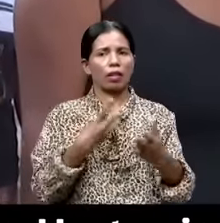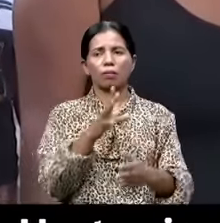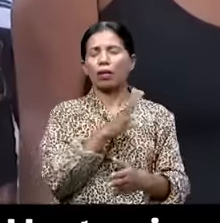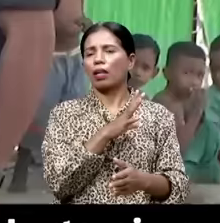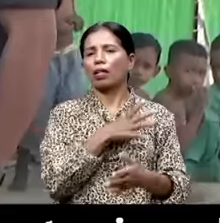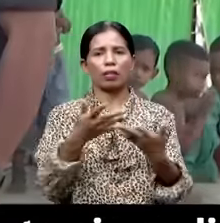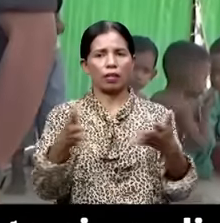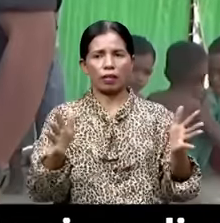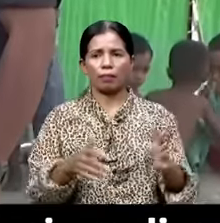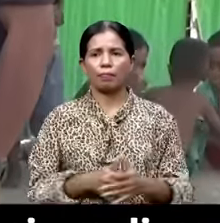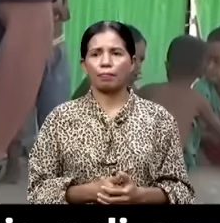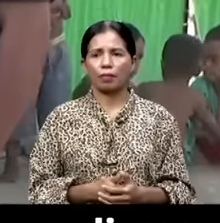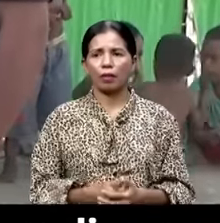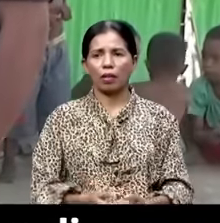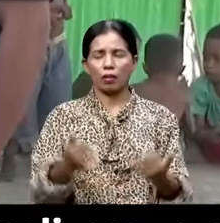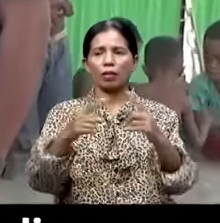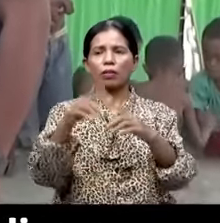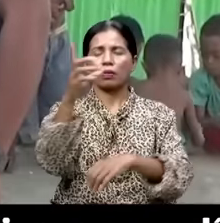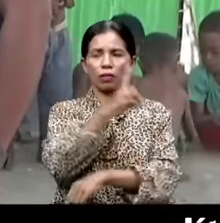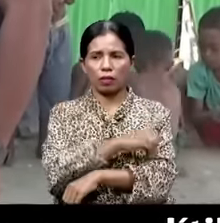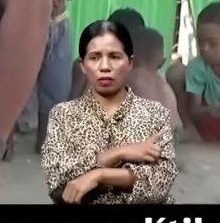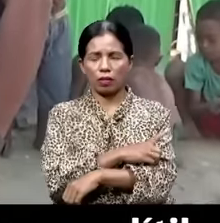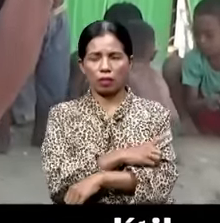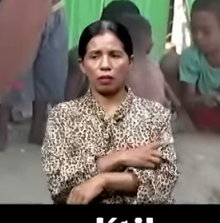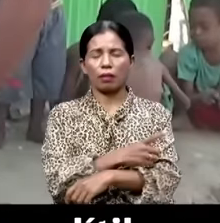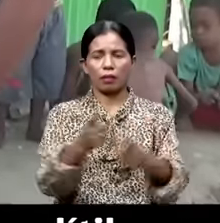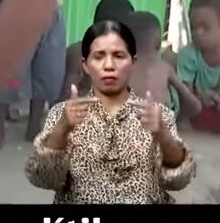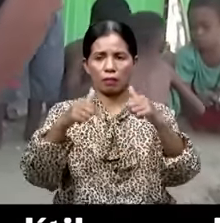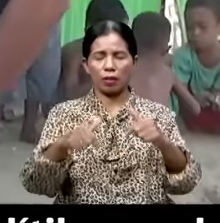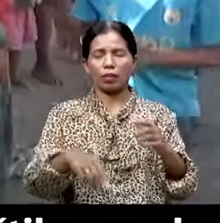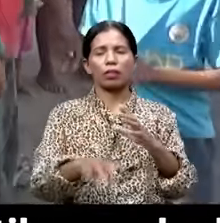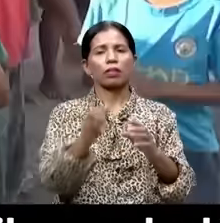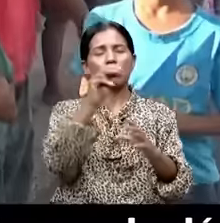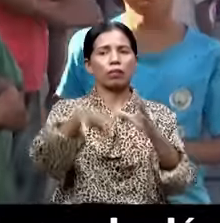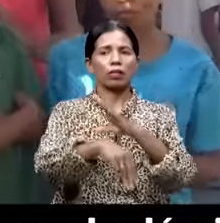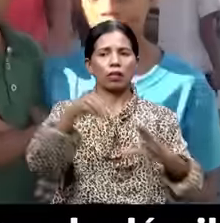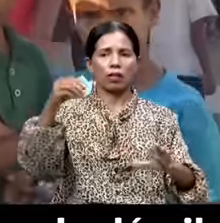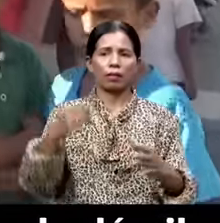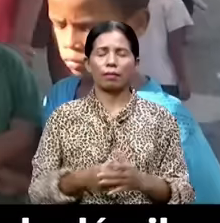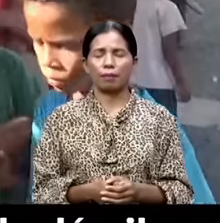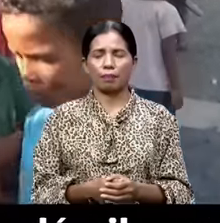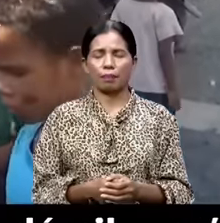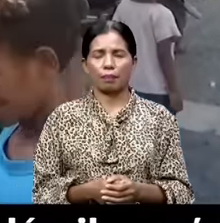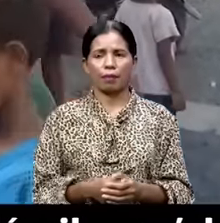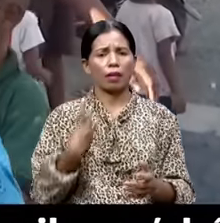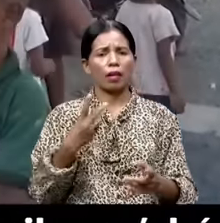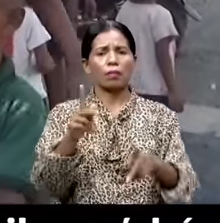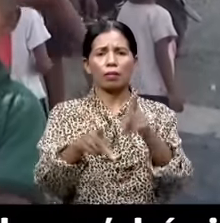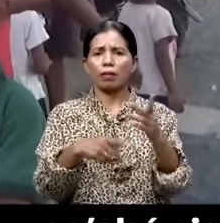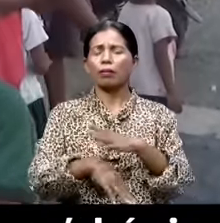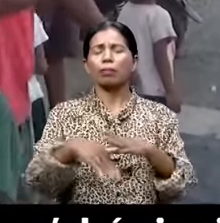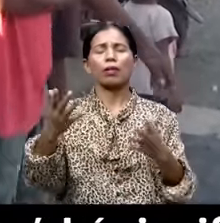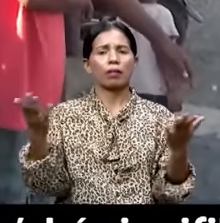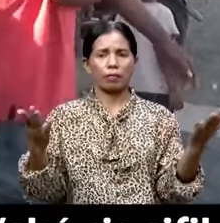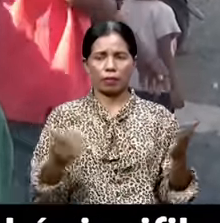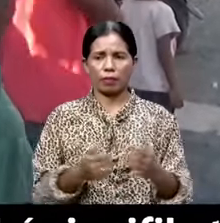laia agar ohin irane tu mai den siguna te patanam sai na ba ne be am pa batun mai ne